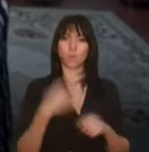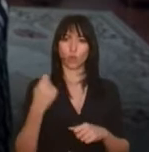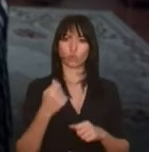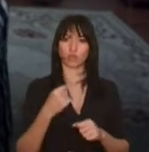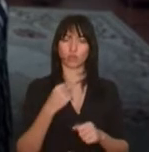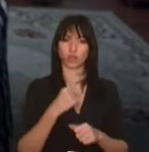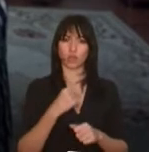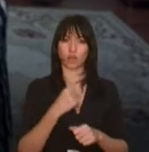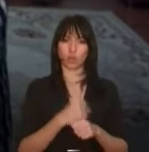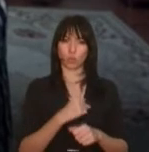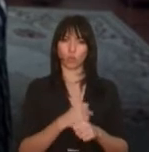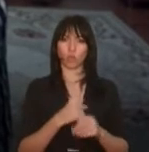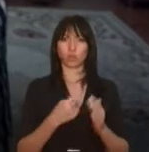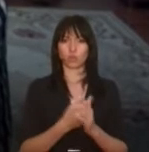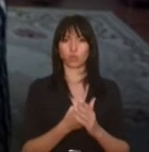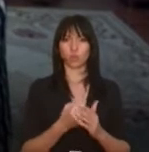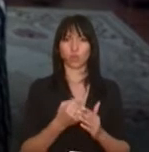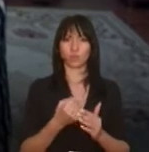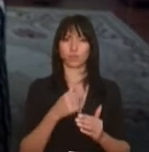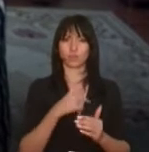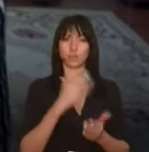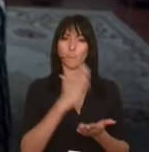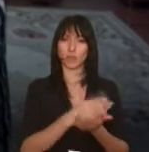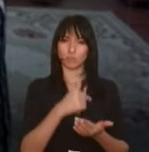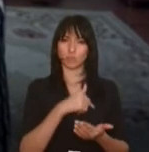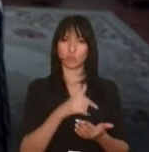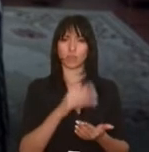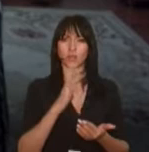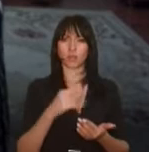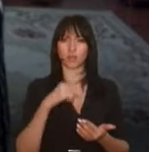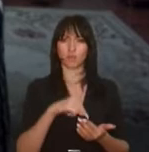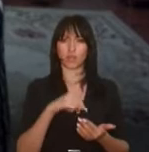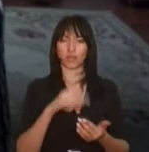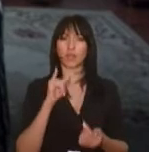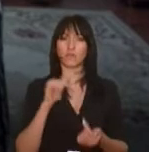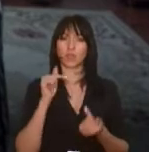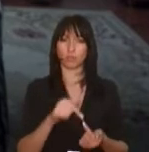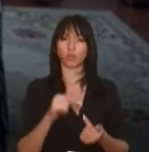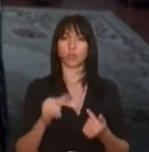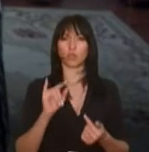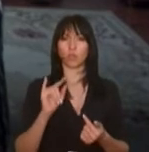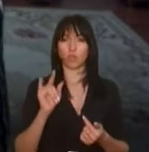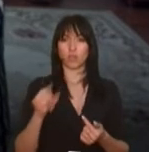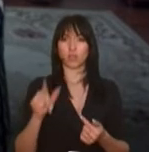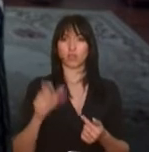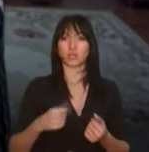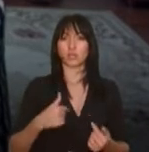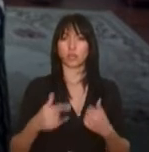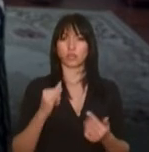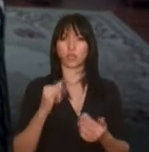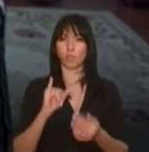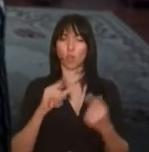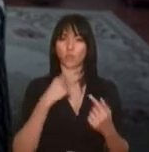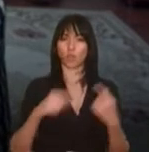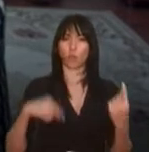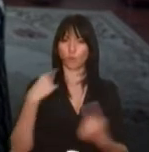порції крові безпосередньо в великий кровообіг, відповідно, і страждає і малий кровообіг. Ну, а